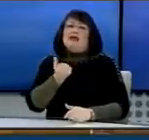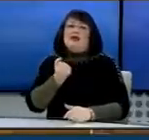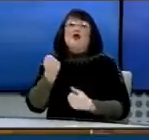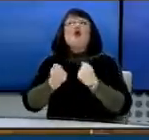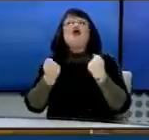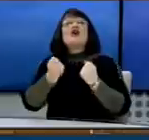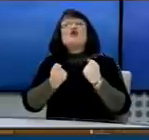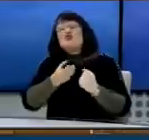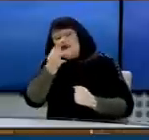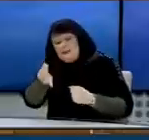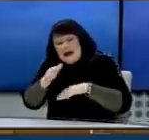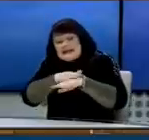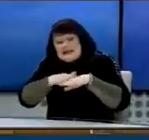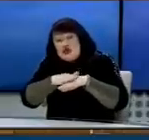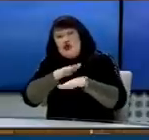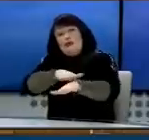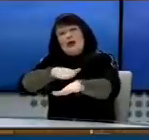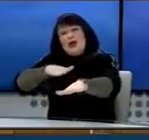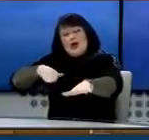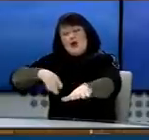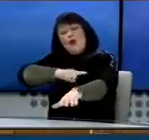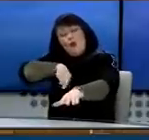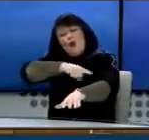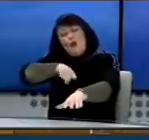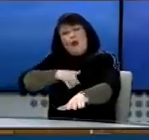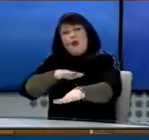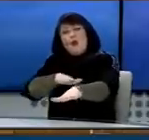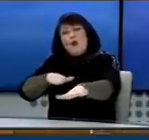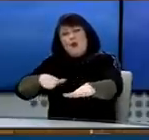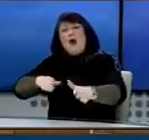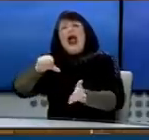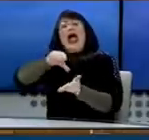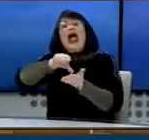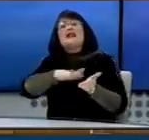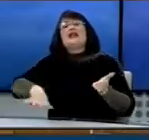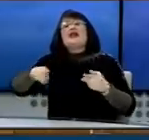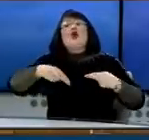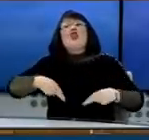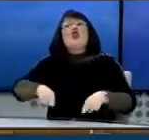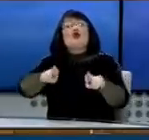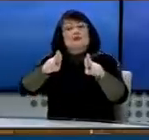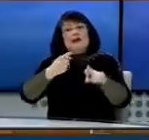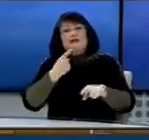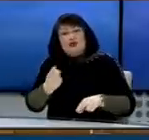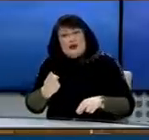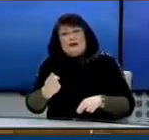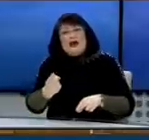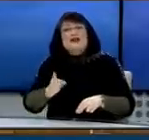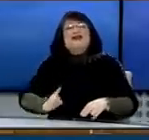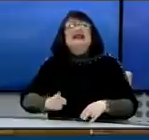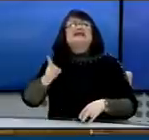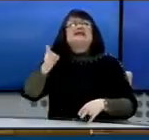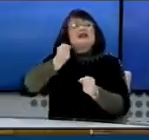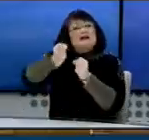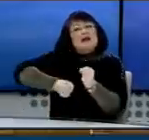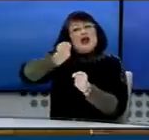οδηγούς που έμειναν στους δρόμους, εγκλωβισμένοι στην Αττική Οδό, αλλά και στους ταξιδιώτες εις